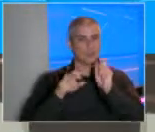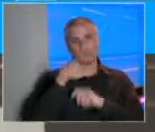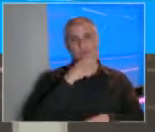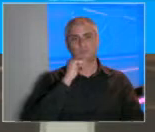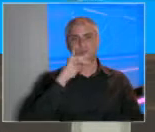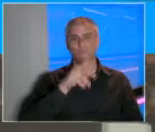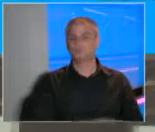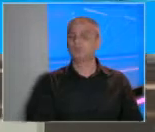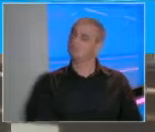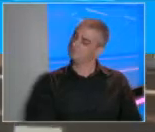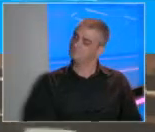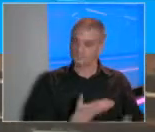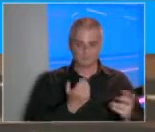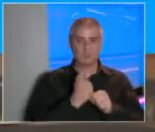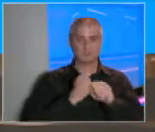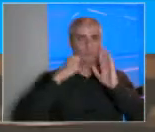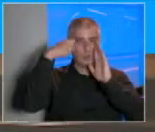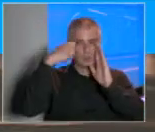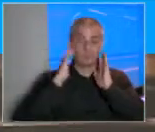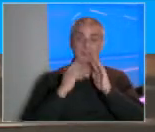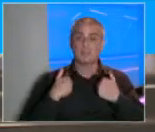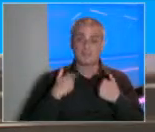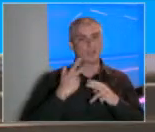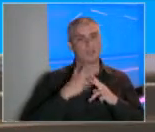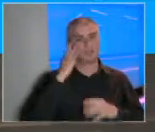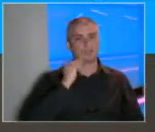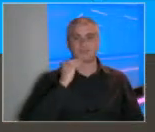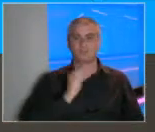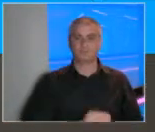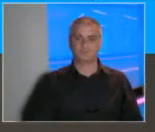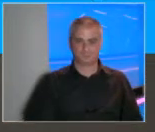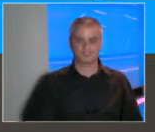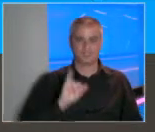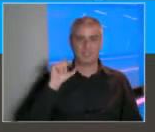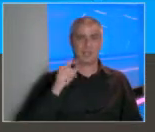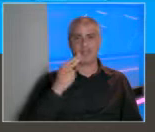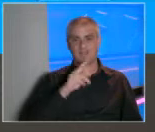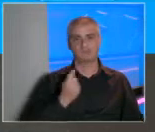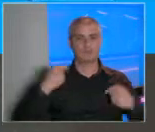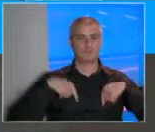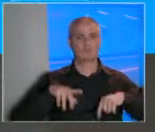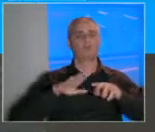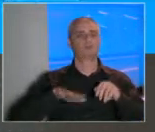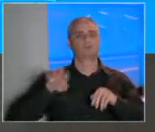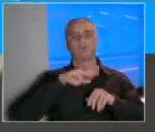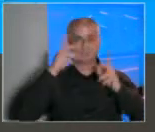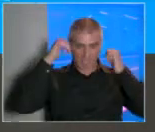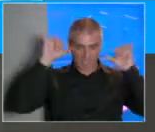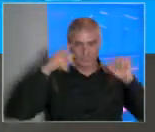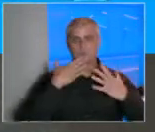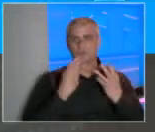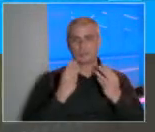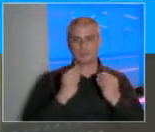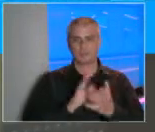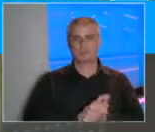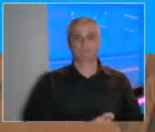ביהודה ושומרון. אני אשמח להריח ותעשו פה אולפן, ותאמין לי אתם רק תהנו. יגאל ויושב ראש מועצת קרני שומרון, תודה רבה לך שהיית